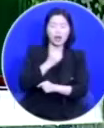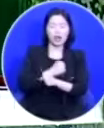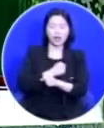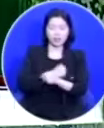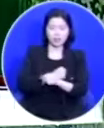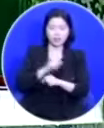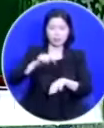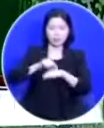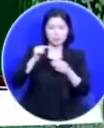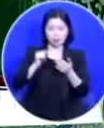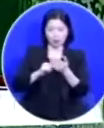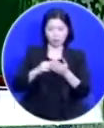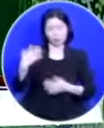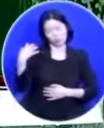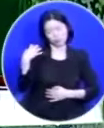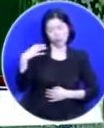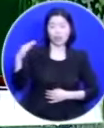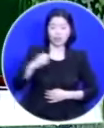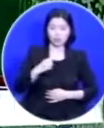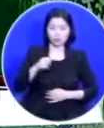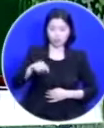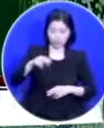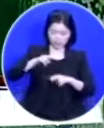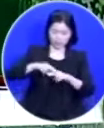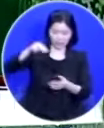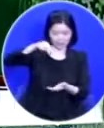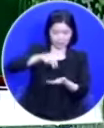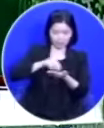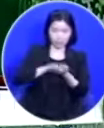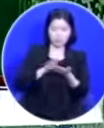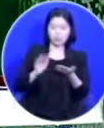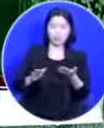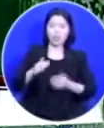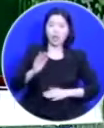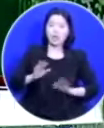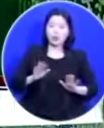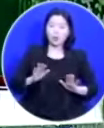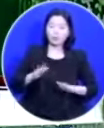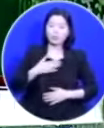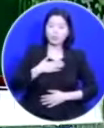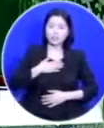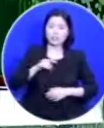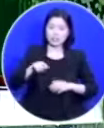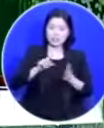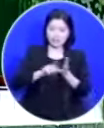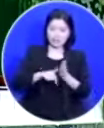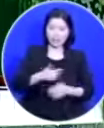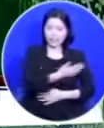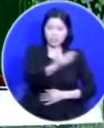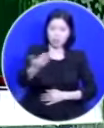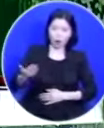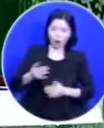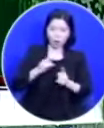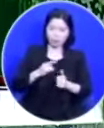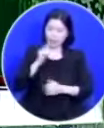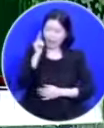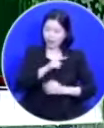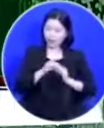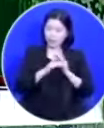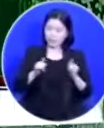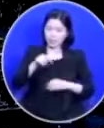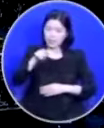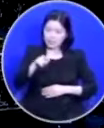그런 부담을 가지고 이 자리에 섰습니다 저는 오늘 이 시간 여러분들에게 악한 자는 그